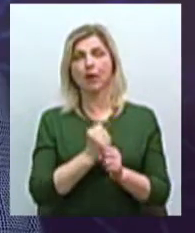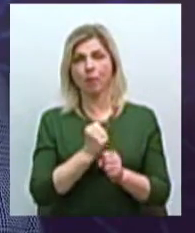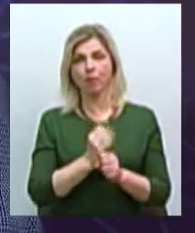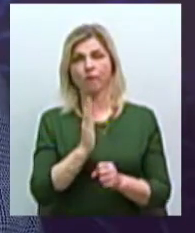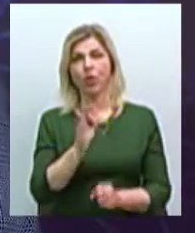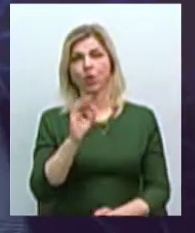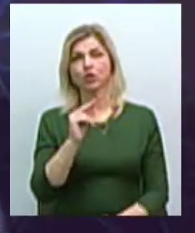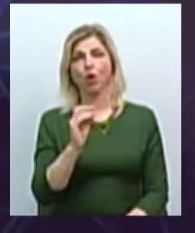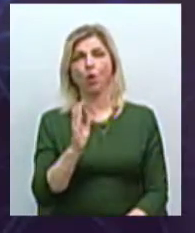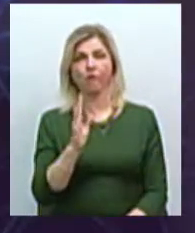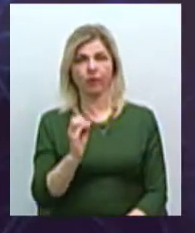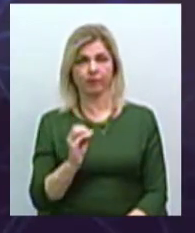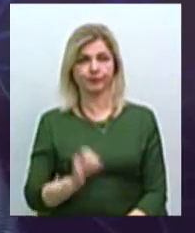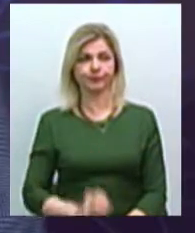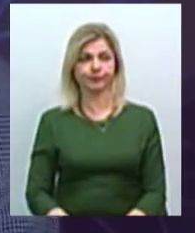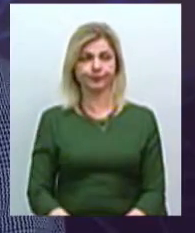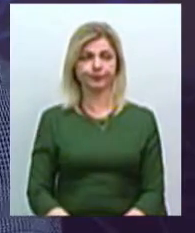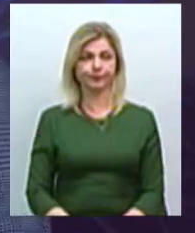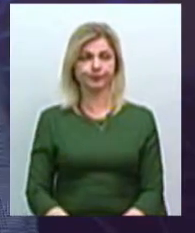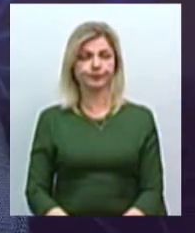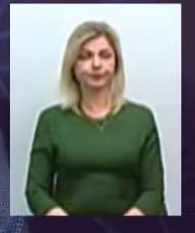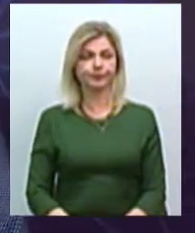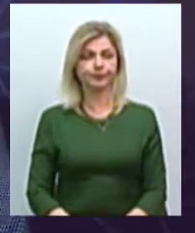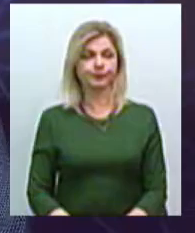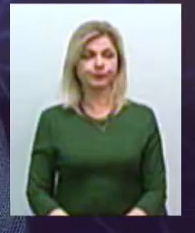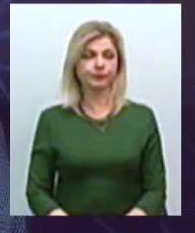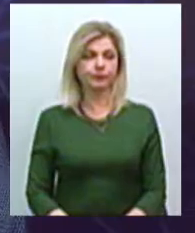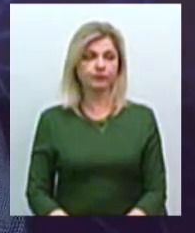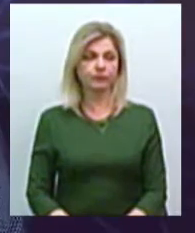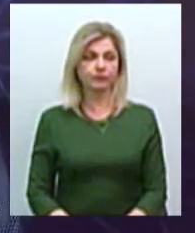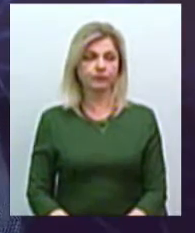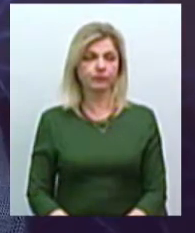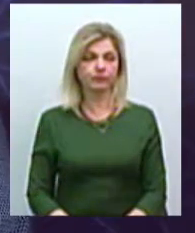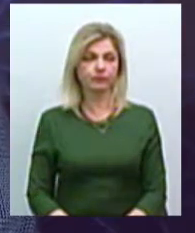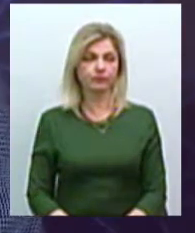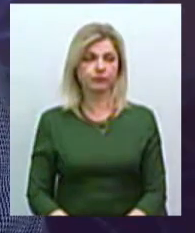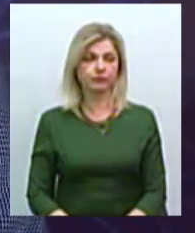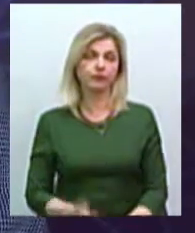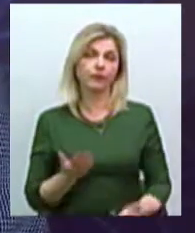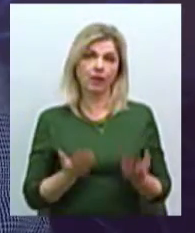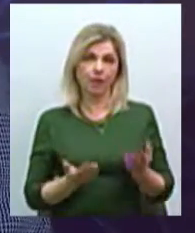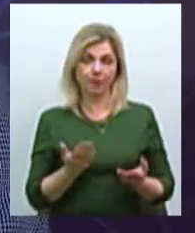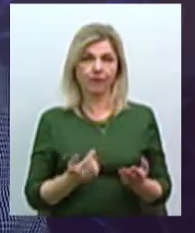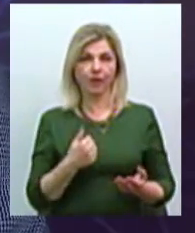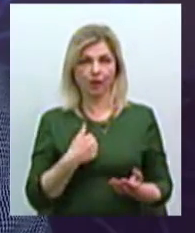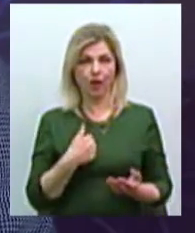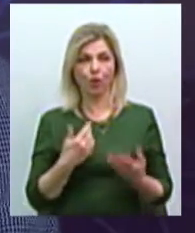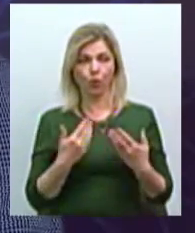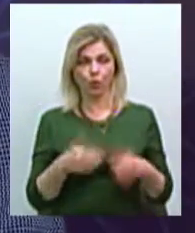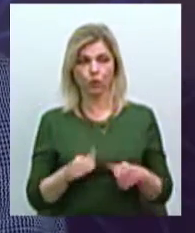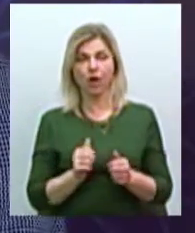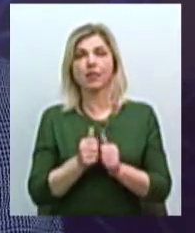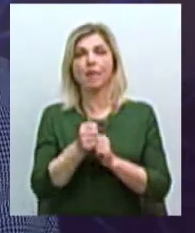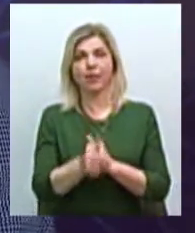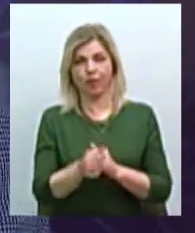В Очакове. Дякую вам за запитання. Это что, судя по выборчей программе, да? Напевне, я дещо вже забіг